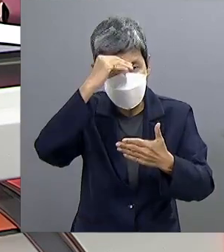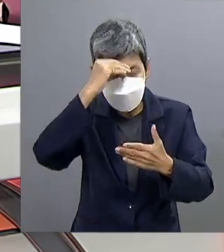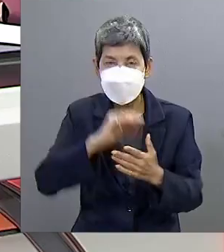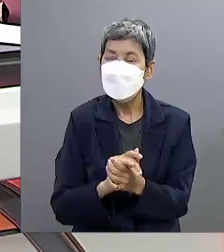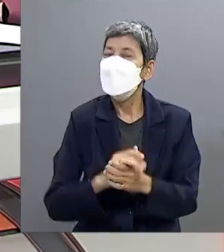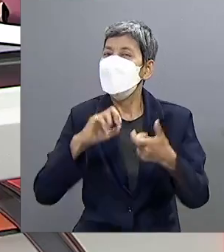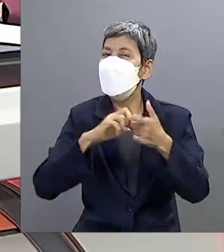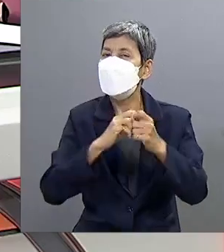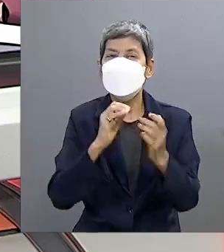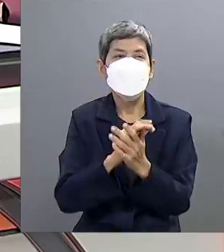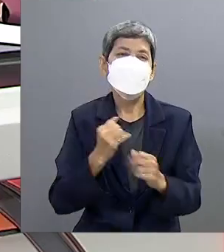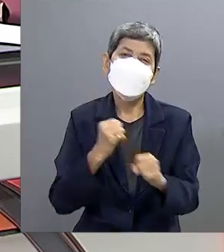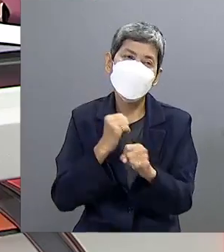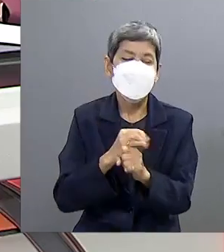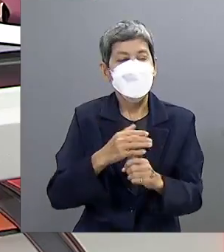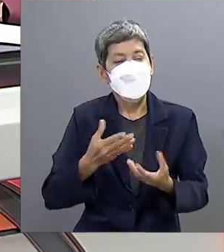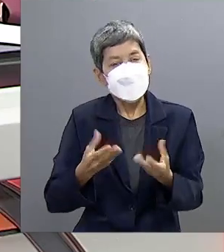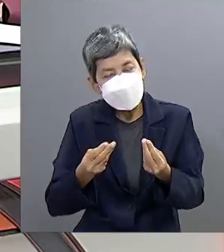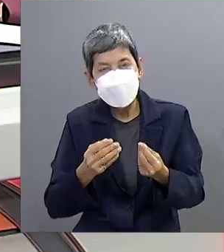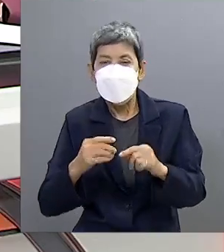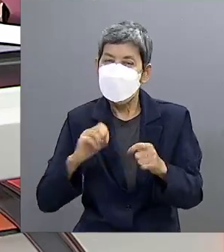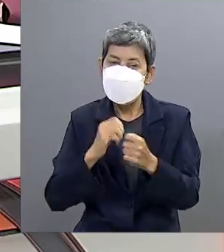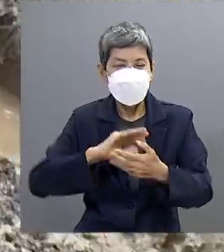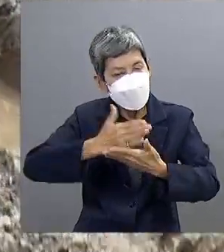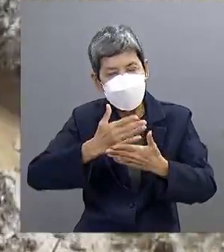ทั้งในทางพื้นที่และความขาดแคลนหลายอย่างค่ะ